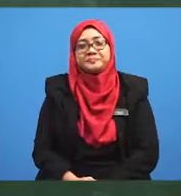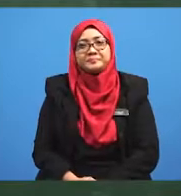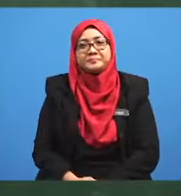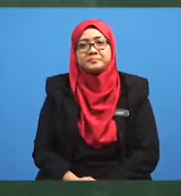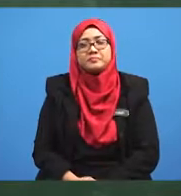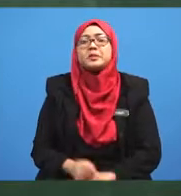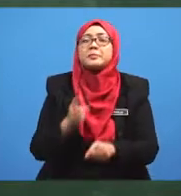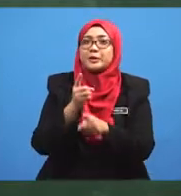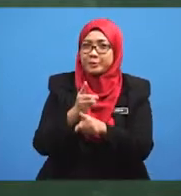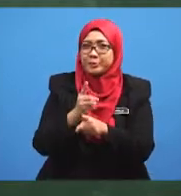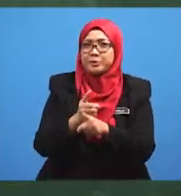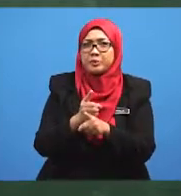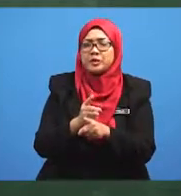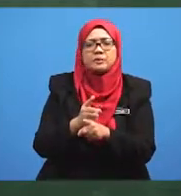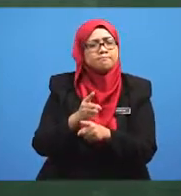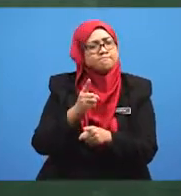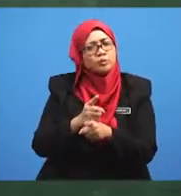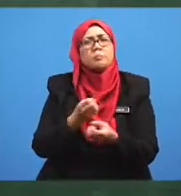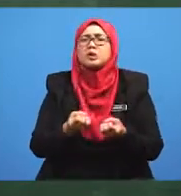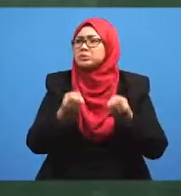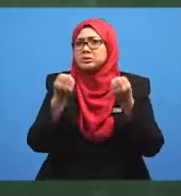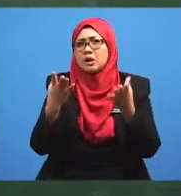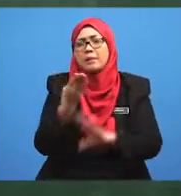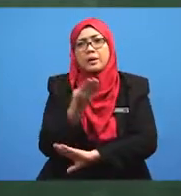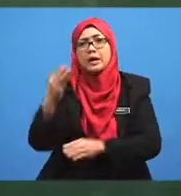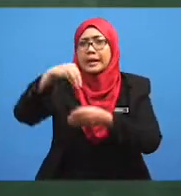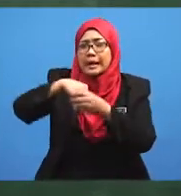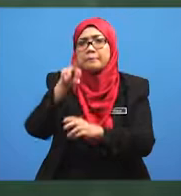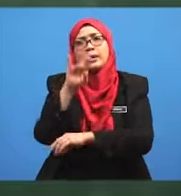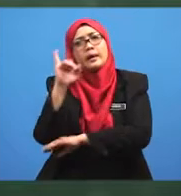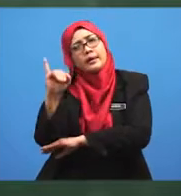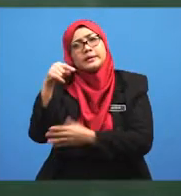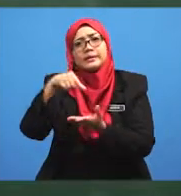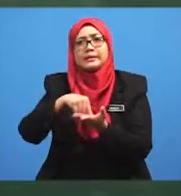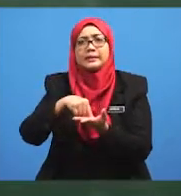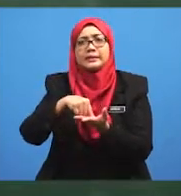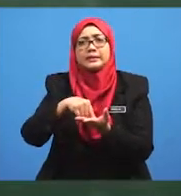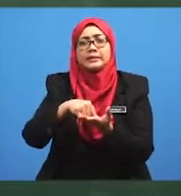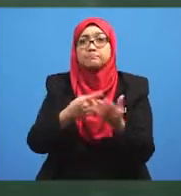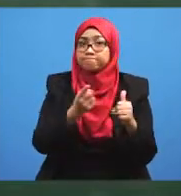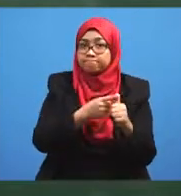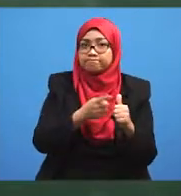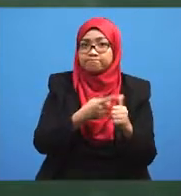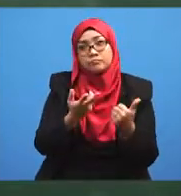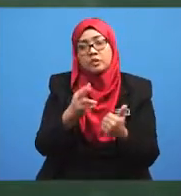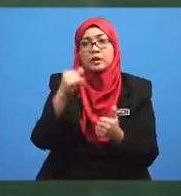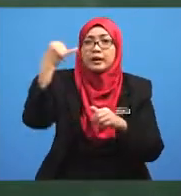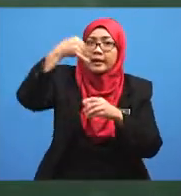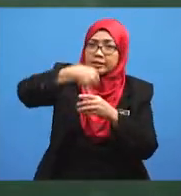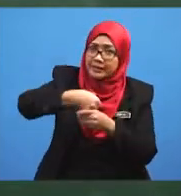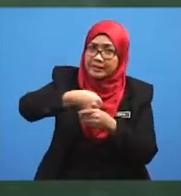Ya, betul. Memang banyak contoh-contoh radioisotop. Antaranya, iodin